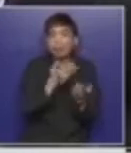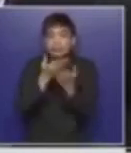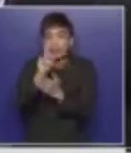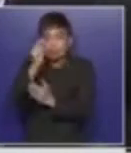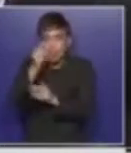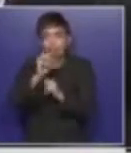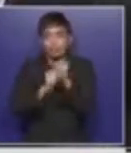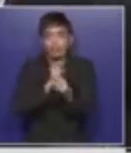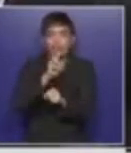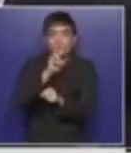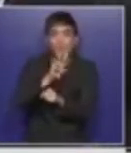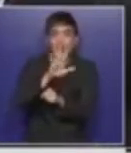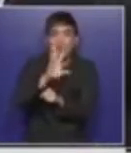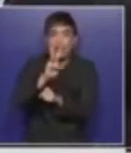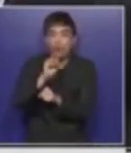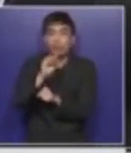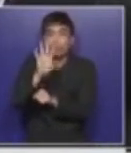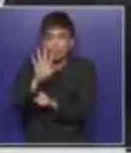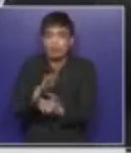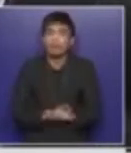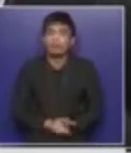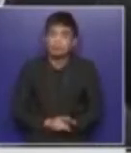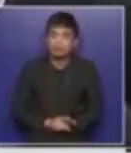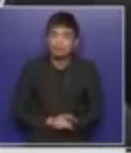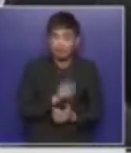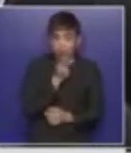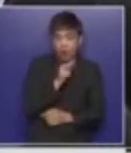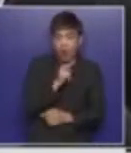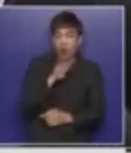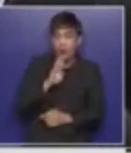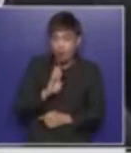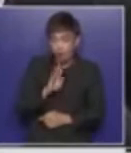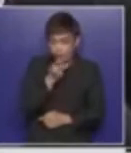จะกลับมาซื้ออีกครับท่านประธานครับมติครม.เมื่อวันที่ 15เมษายนปี 63นะครับอ่าขอรูปสไลด์ขึ้นด้วยครับ